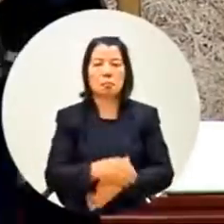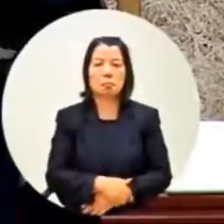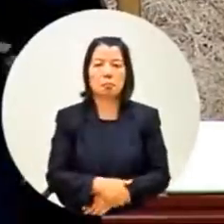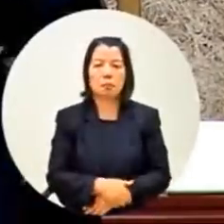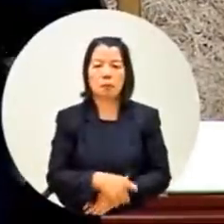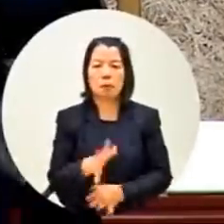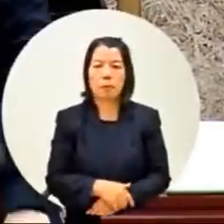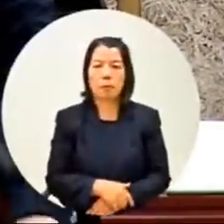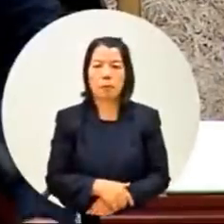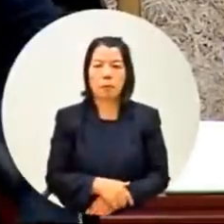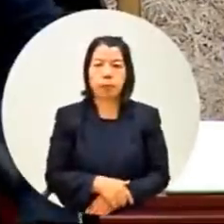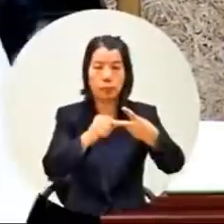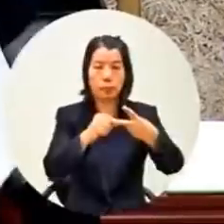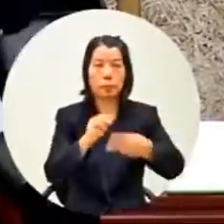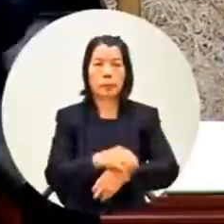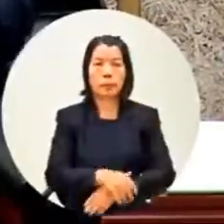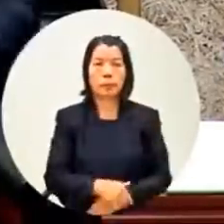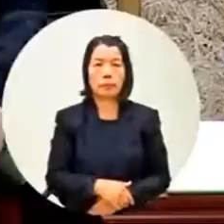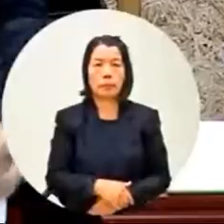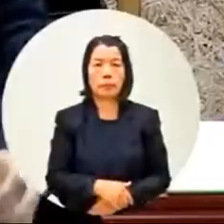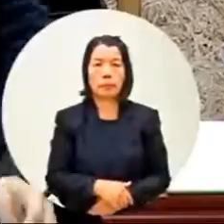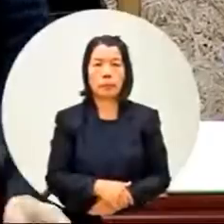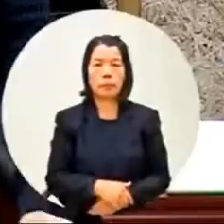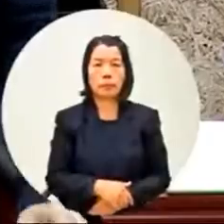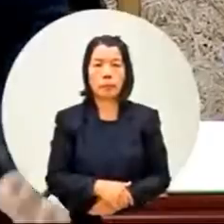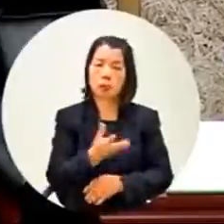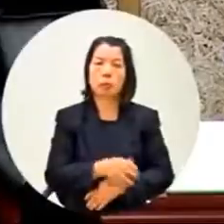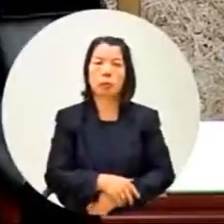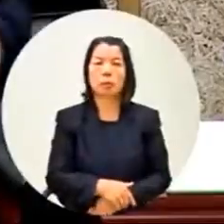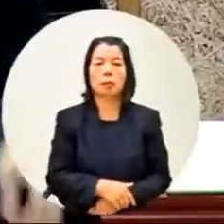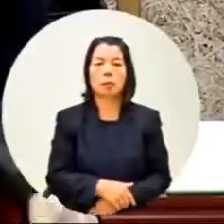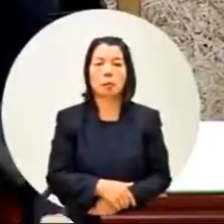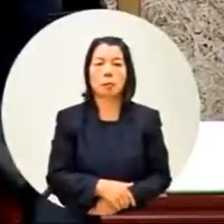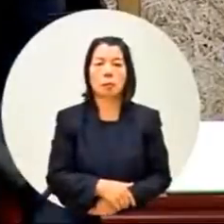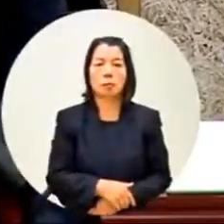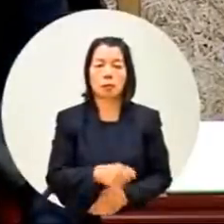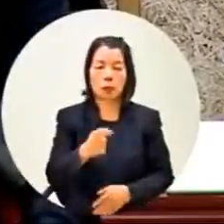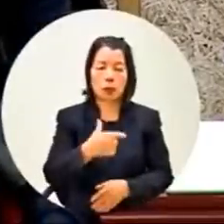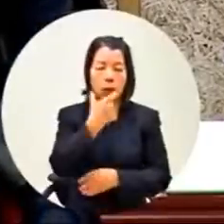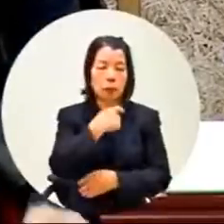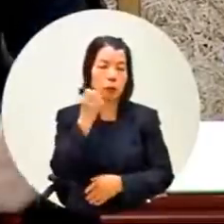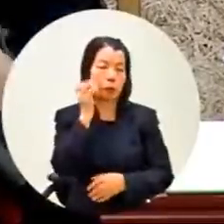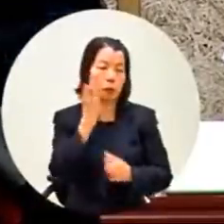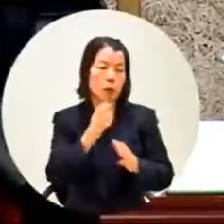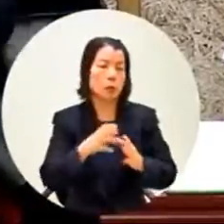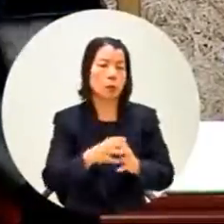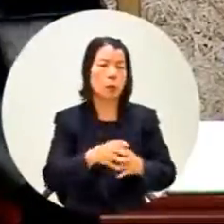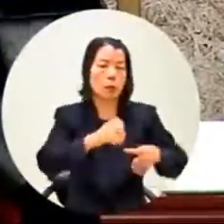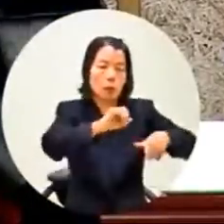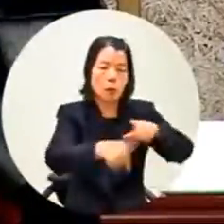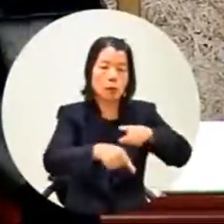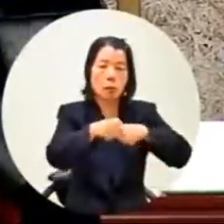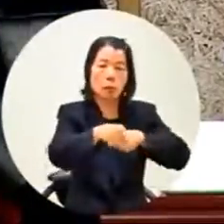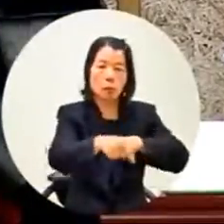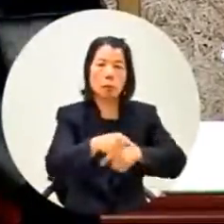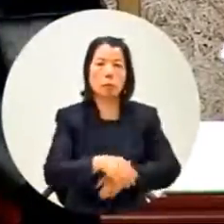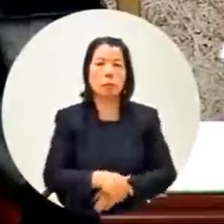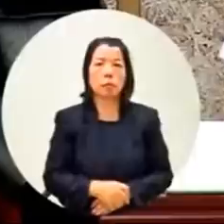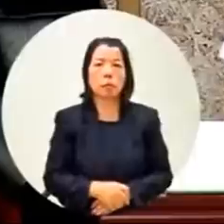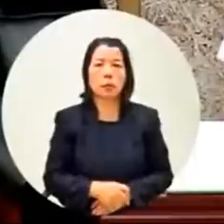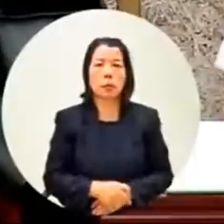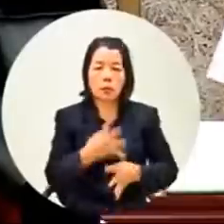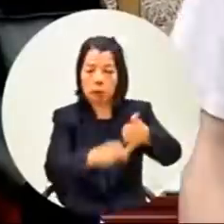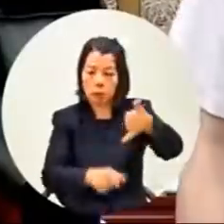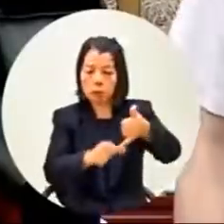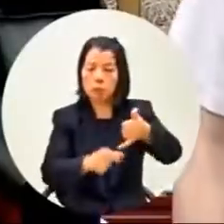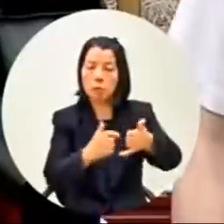谬。我再请问一下，第二点，局长，你刚才提到了这个唐龙游艇集团的 BOT 案什么时候被驳